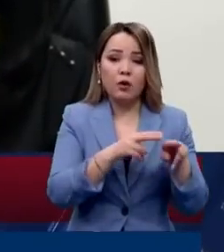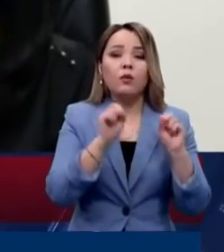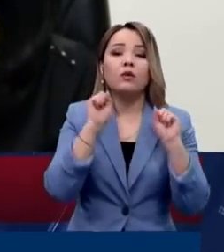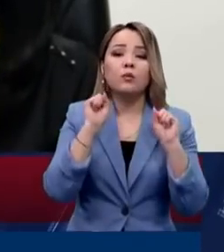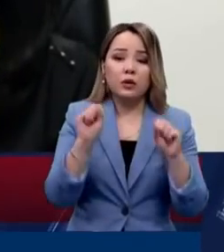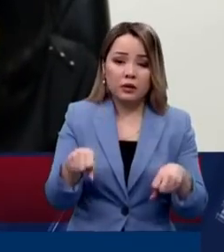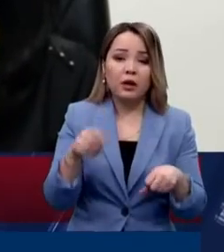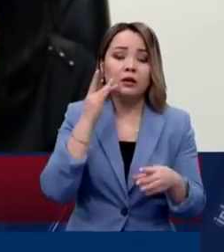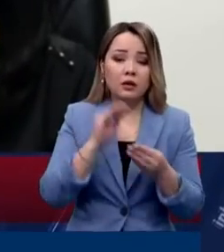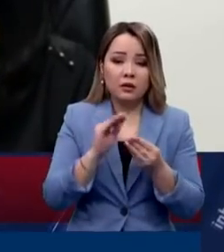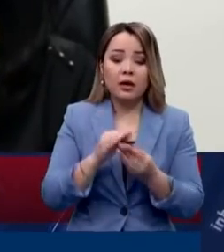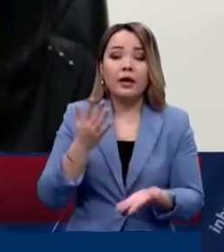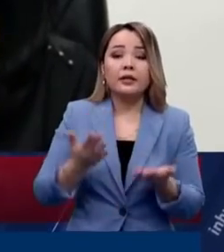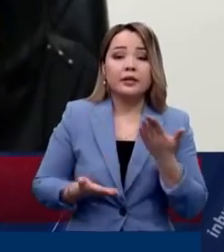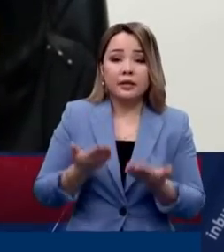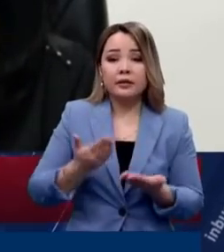болады. Егер де